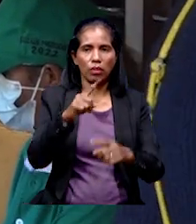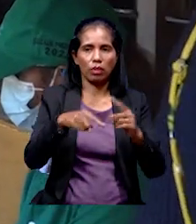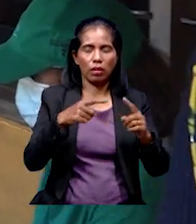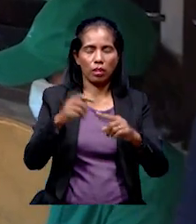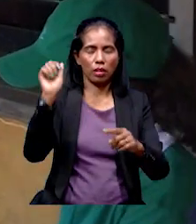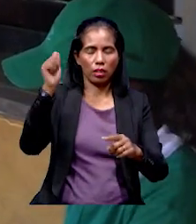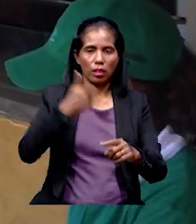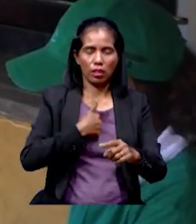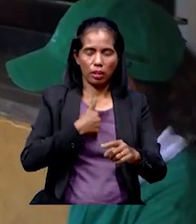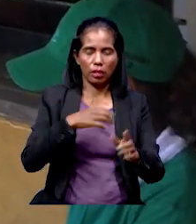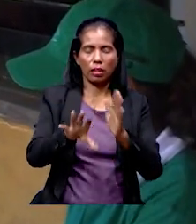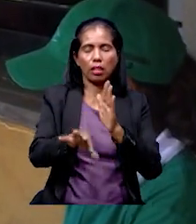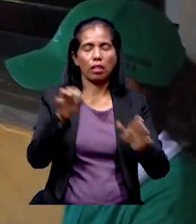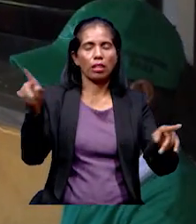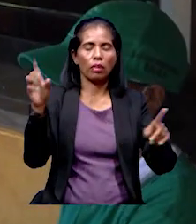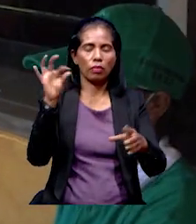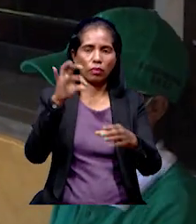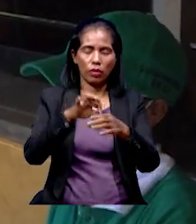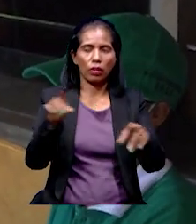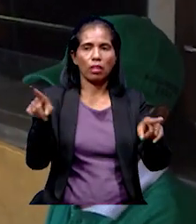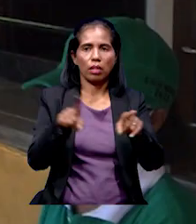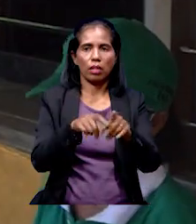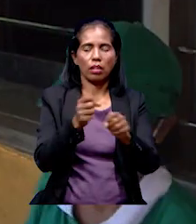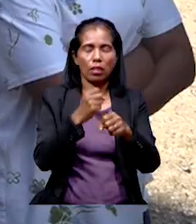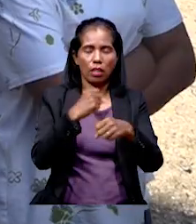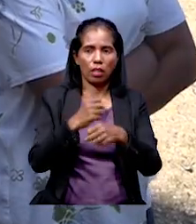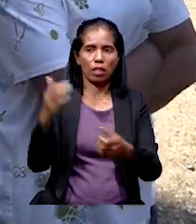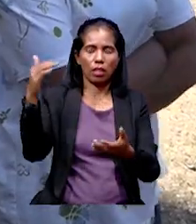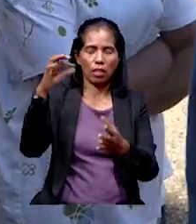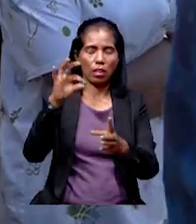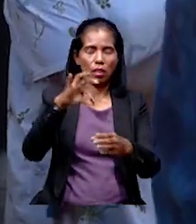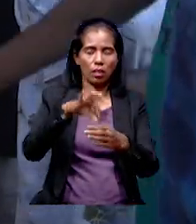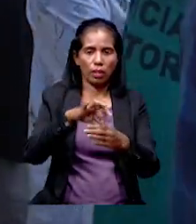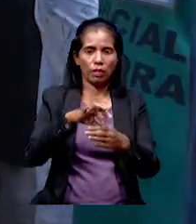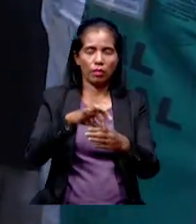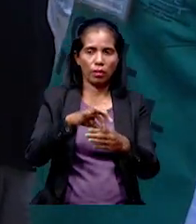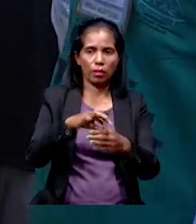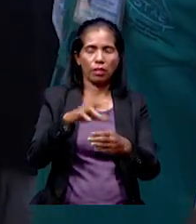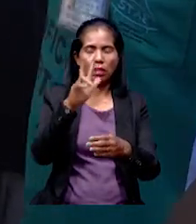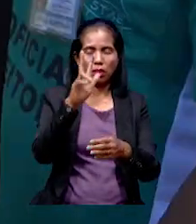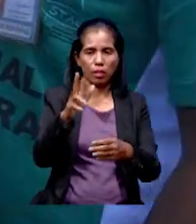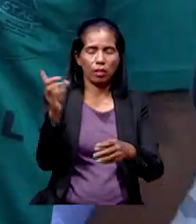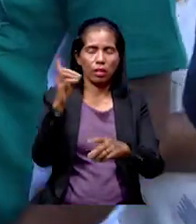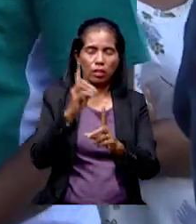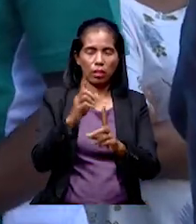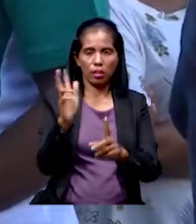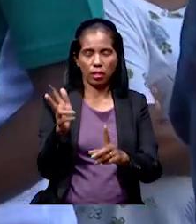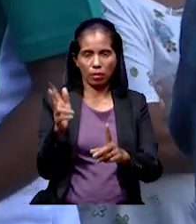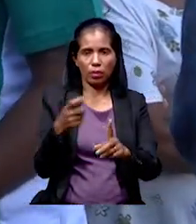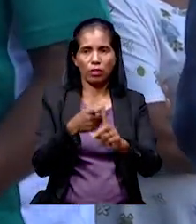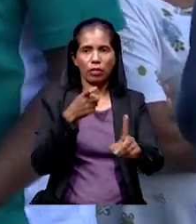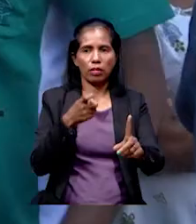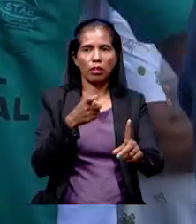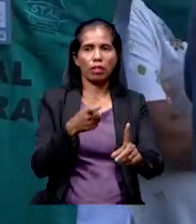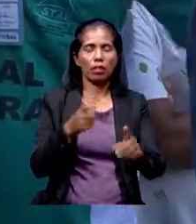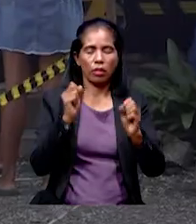kandidatu sira hetam votu hanesang, si halau fali ele saundala ida tang, liu tiha lorong tolu nulu husi lorong vota saung ida